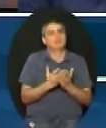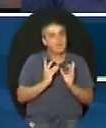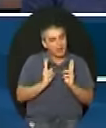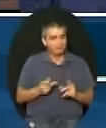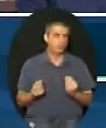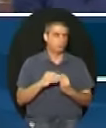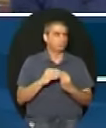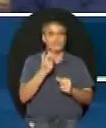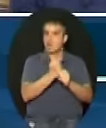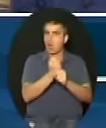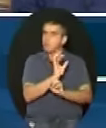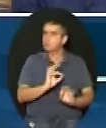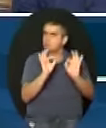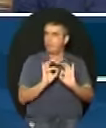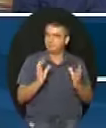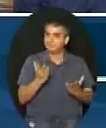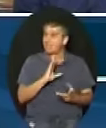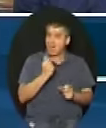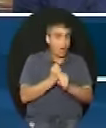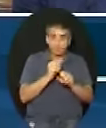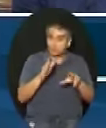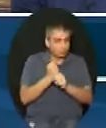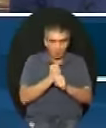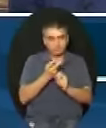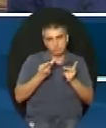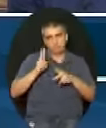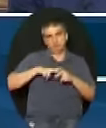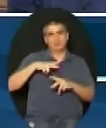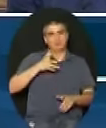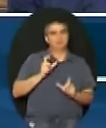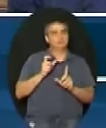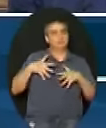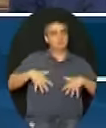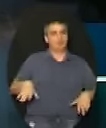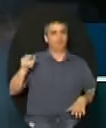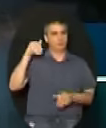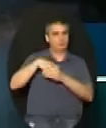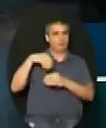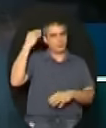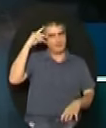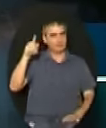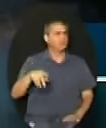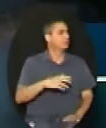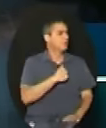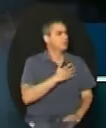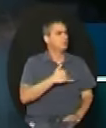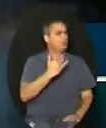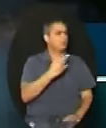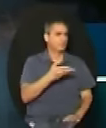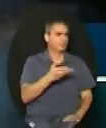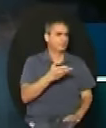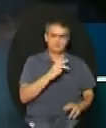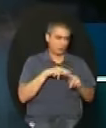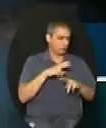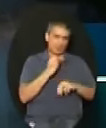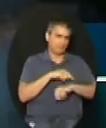אחרת, היא לא עושה את זה, וככל שהיא לא עושה את זה, היא מגבירה את התסכול והייאוש. יואב, אני רוצה עכשיו, לא נשאר